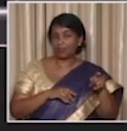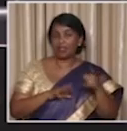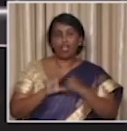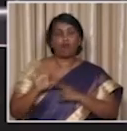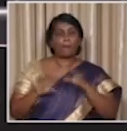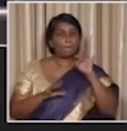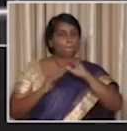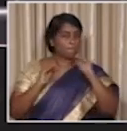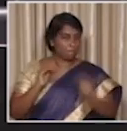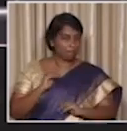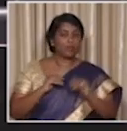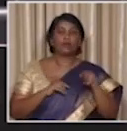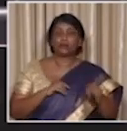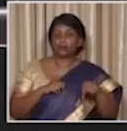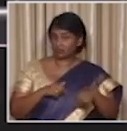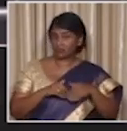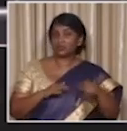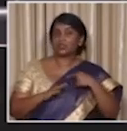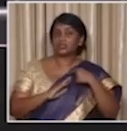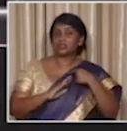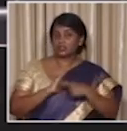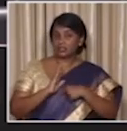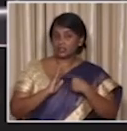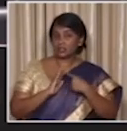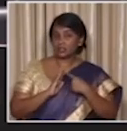avurudu 15 pahala e lama me wenakota sri lanka